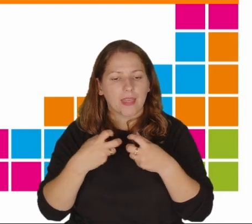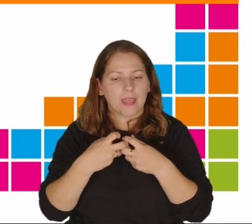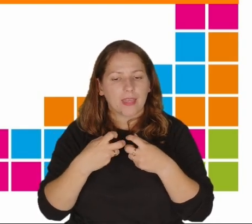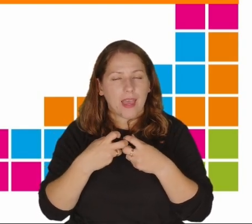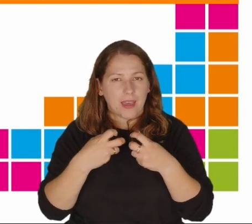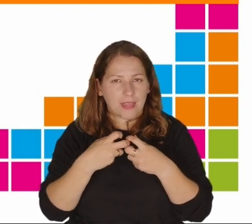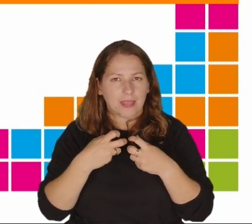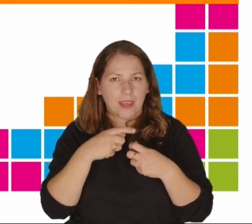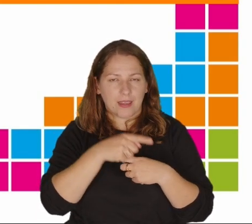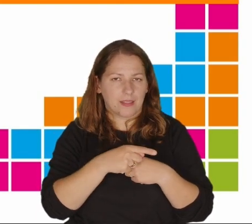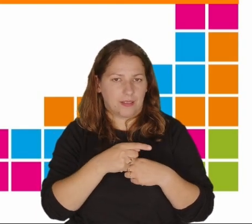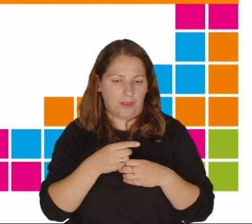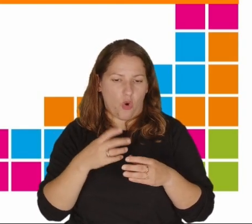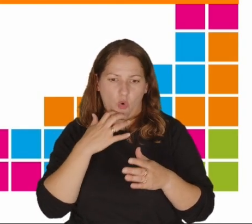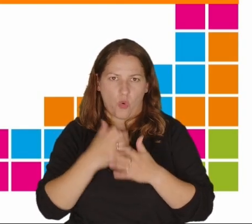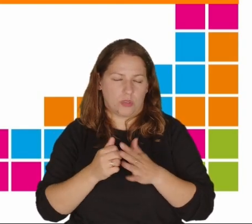jego pamięć.